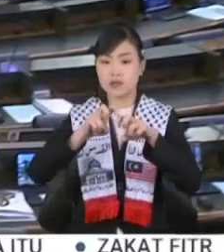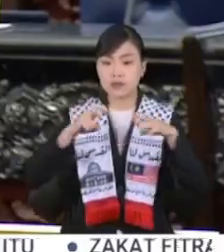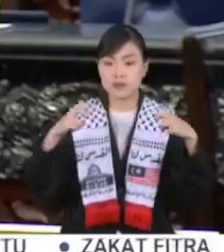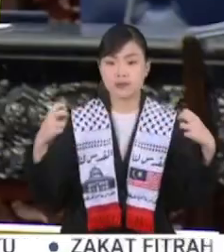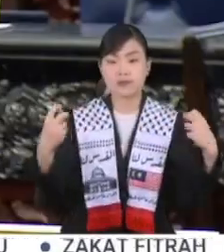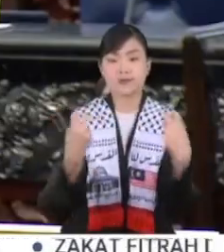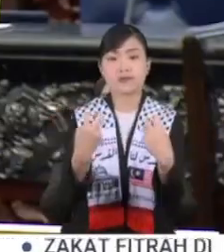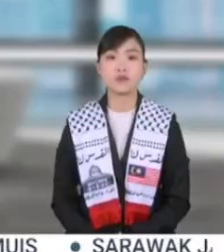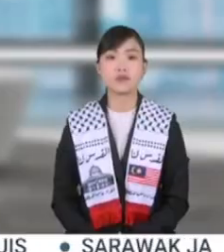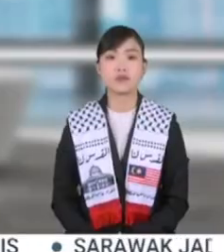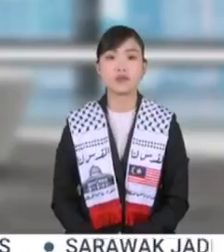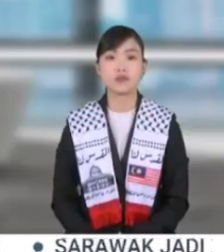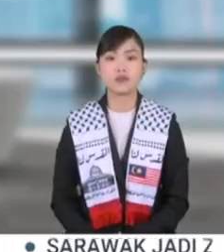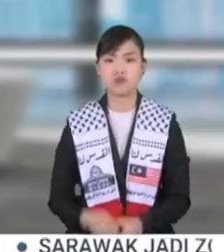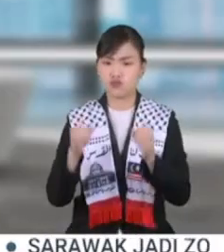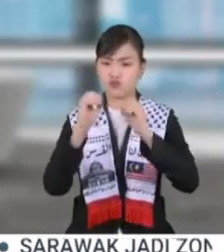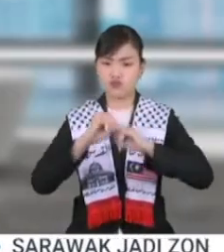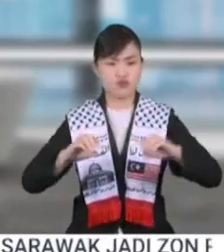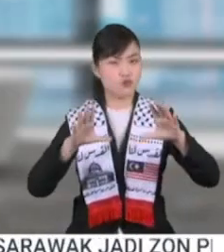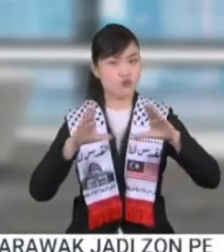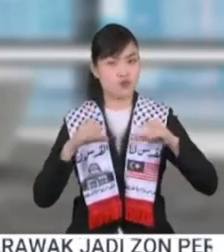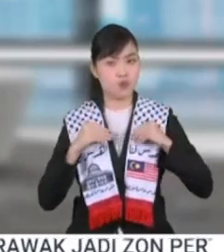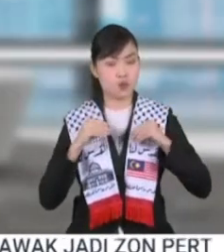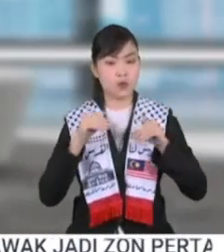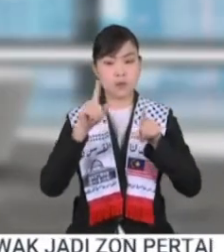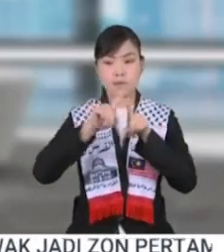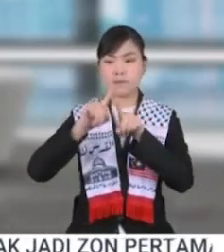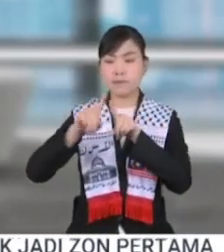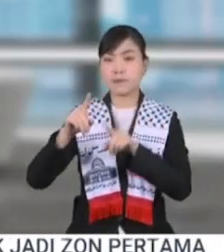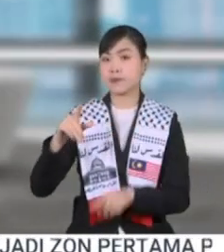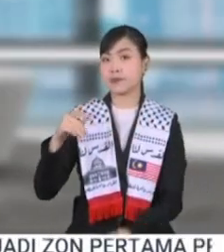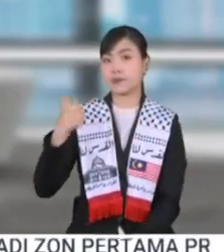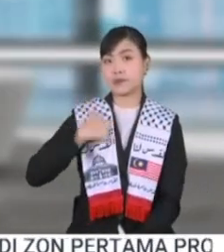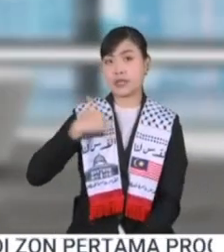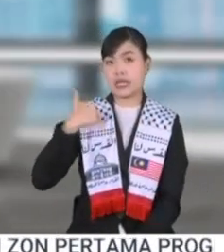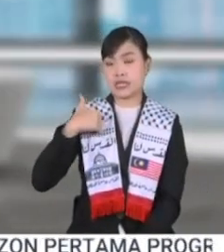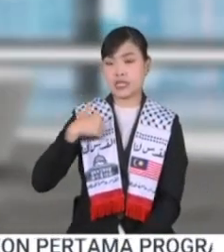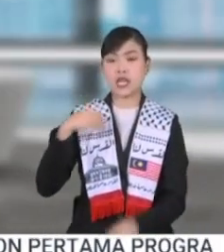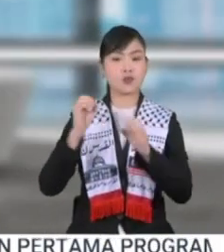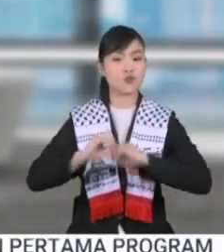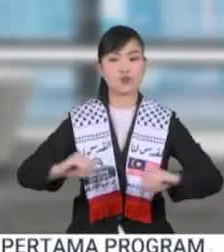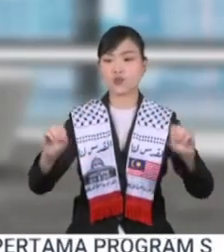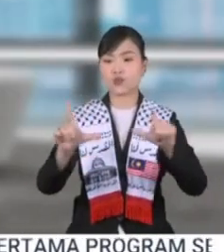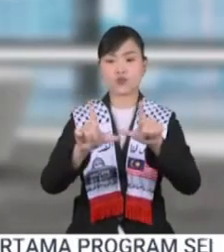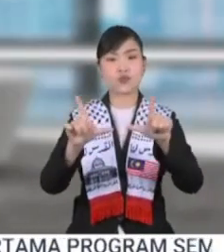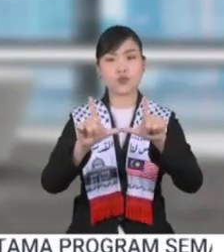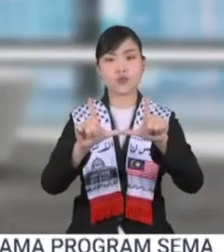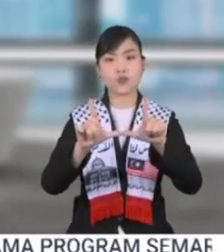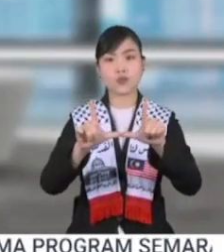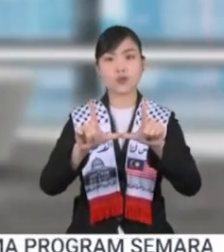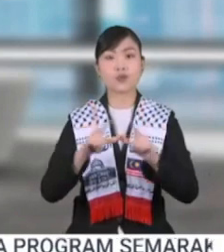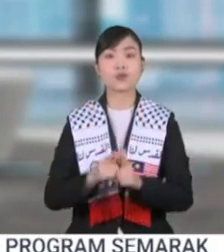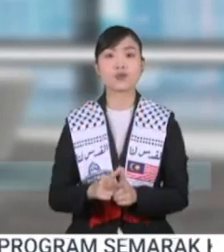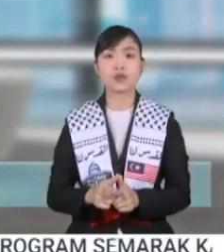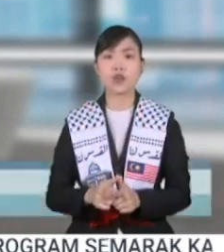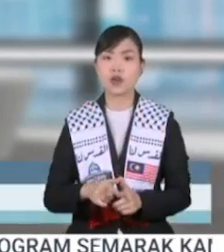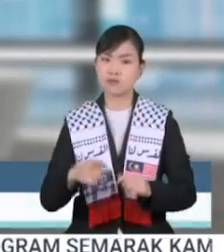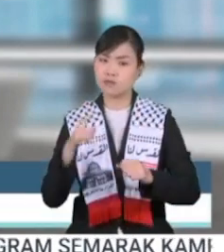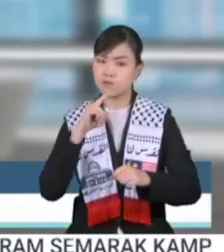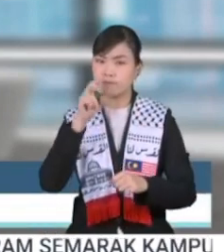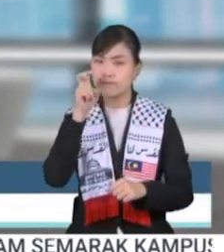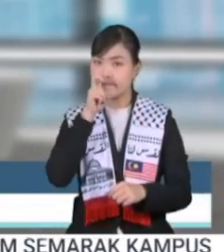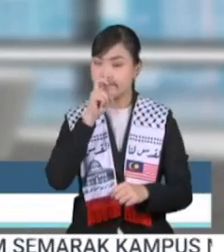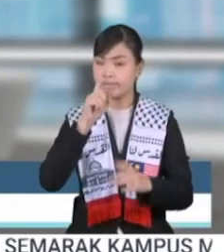Rakyat. Tiada kompromi buat mana-mana warga asing yang tidak mempunyai dokumen sah. Tindakan tegas